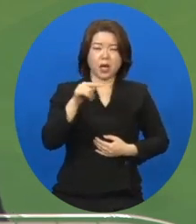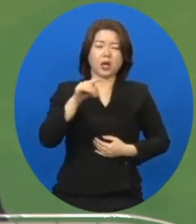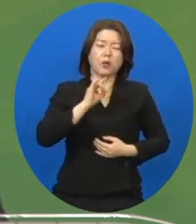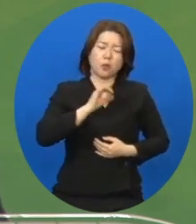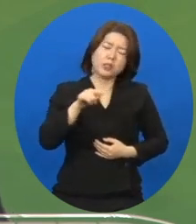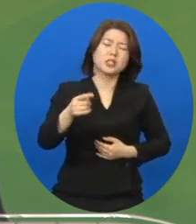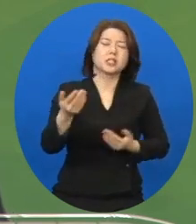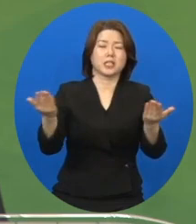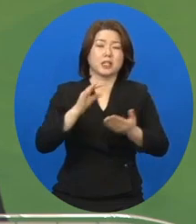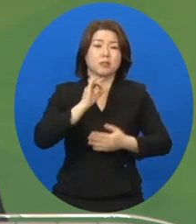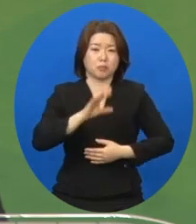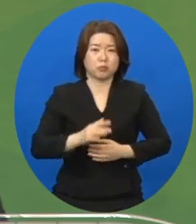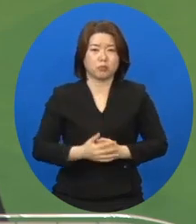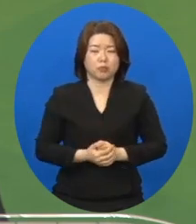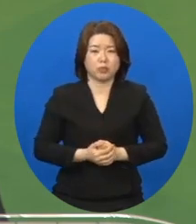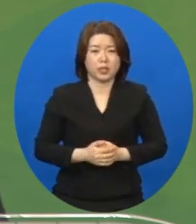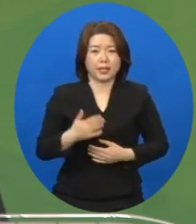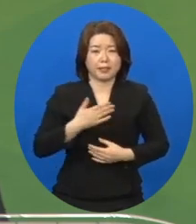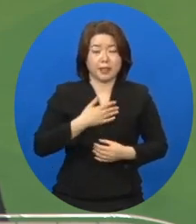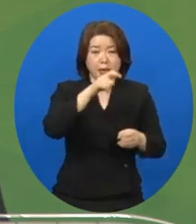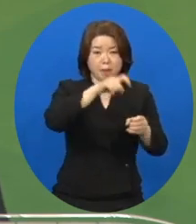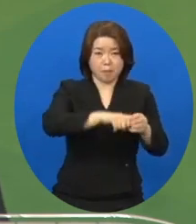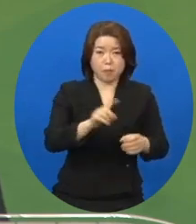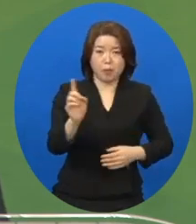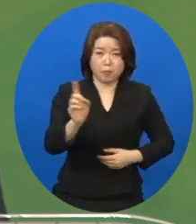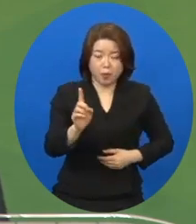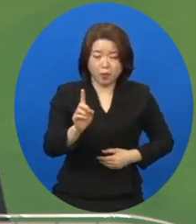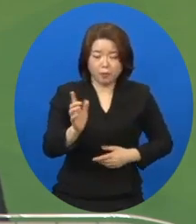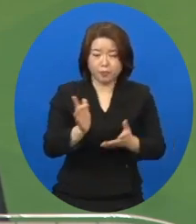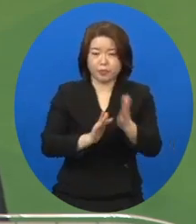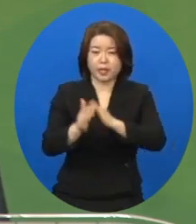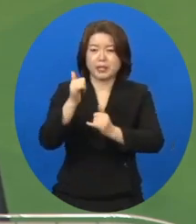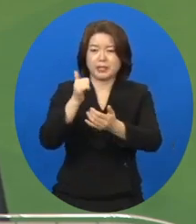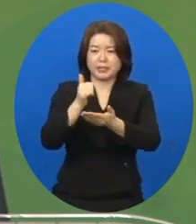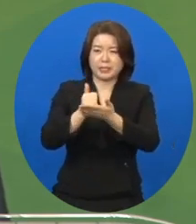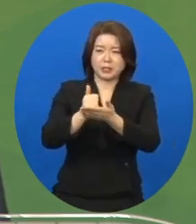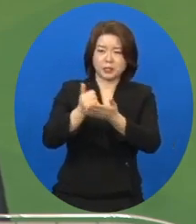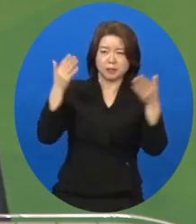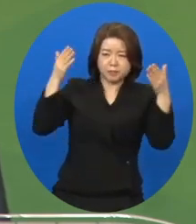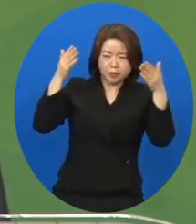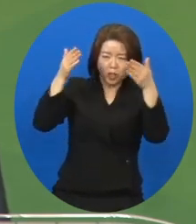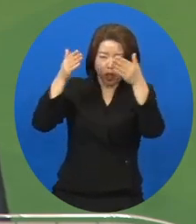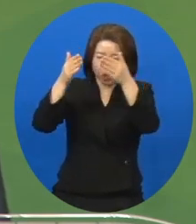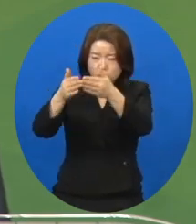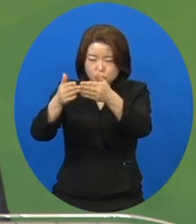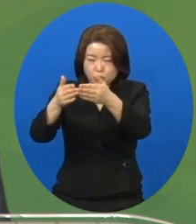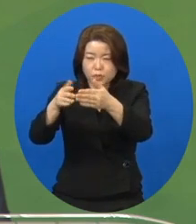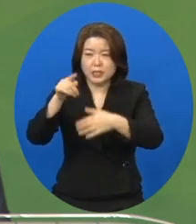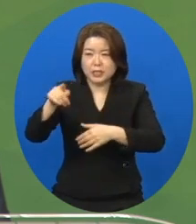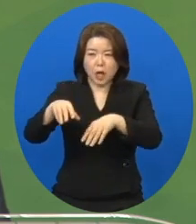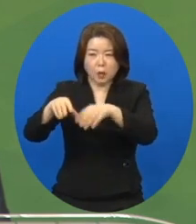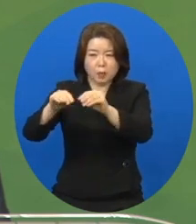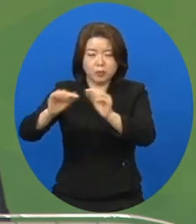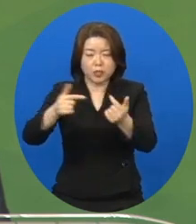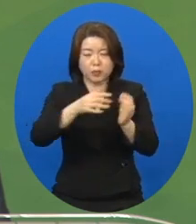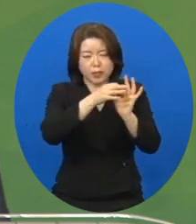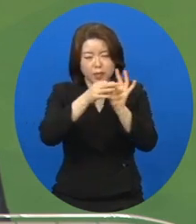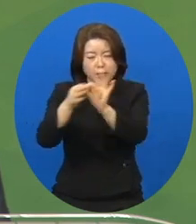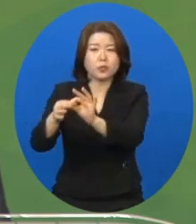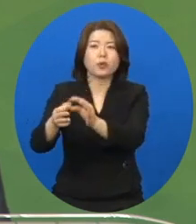이것뿐이다. 나의 목표는 예수님께만 집중하는 일을 중단하지 않고 지속하는